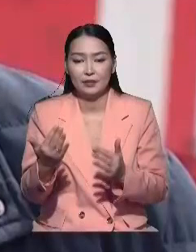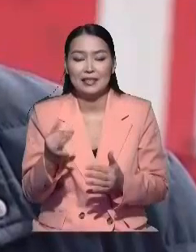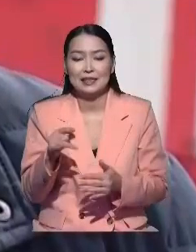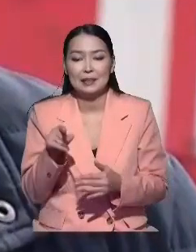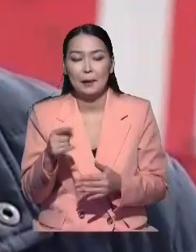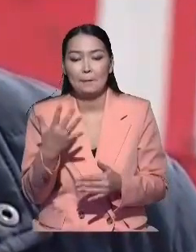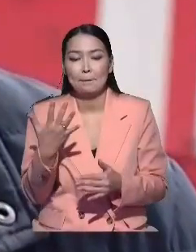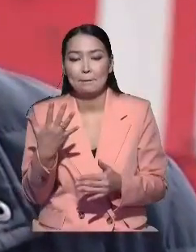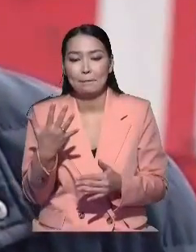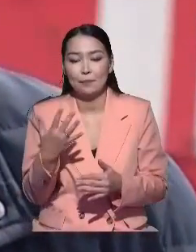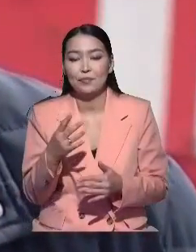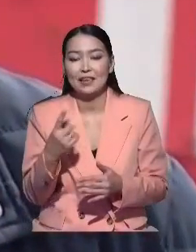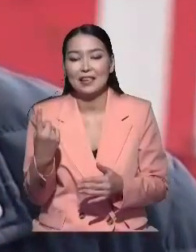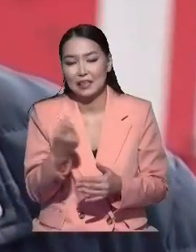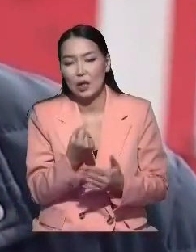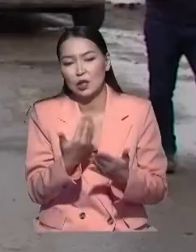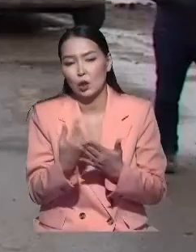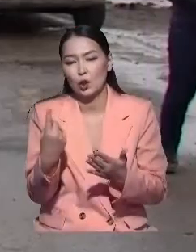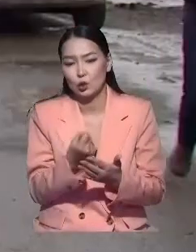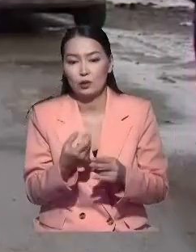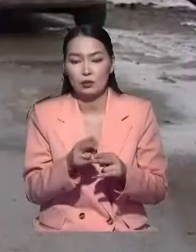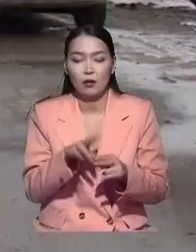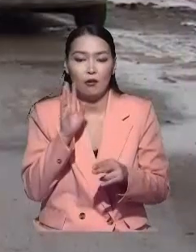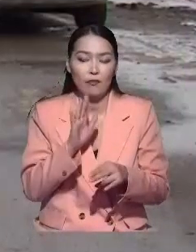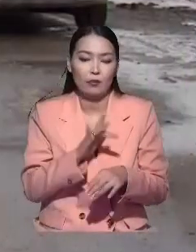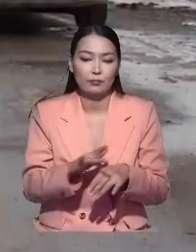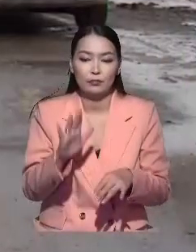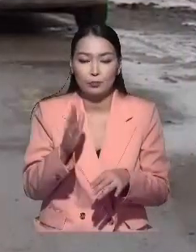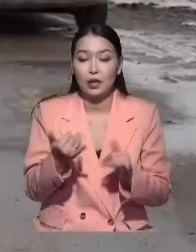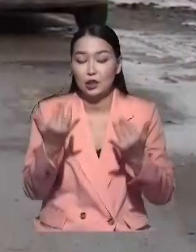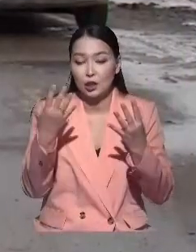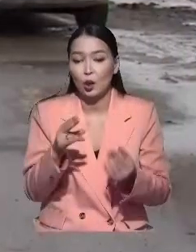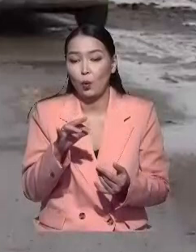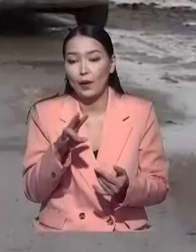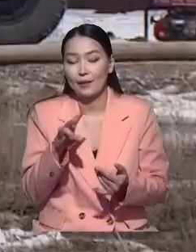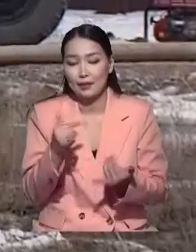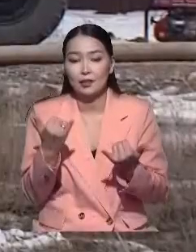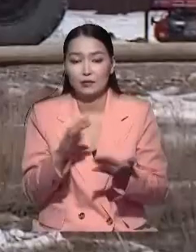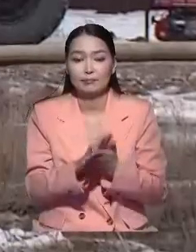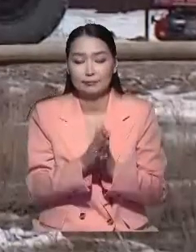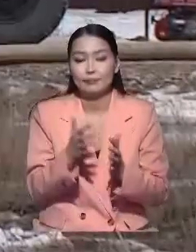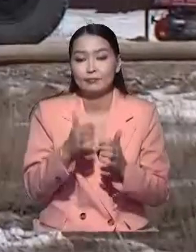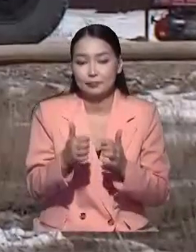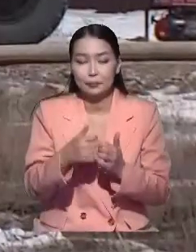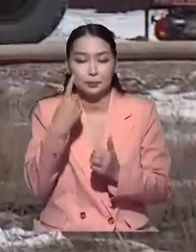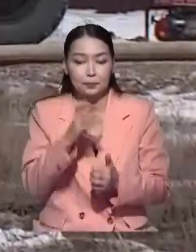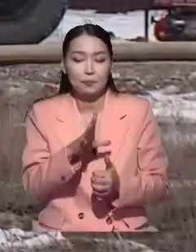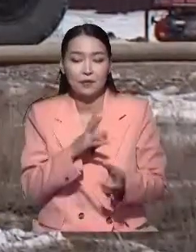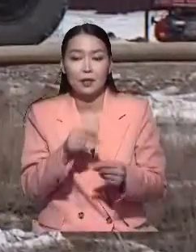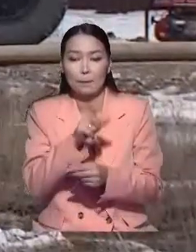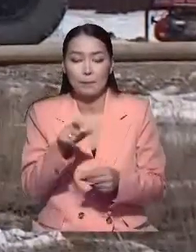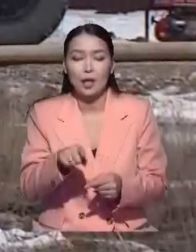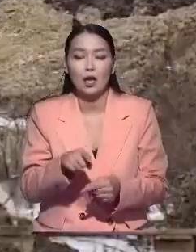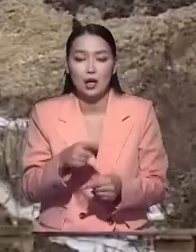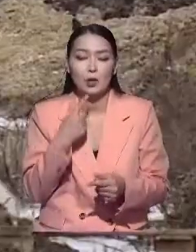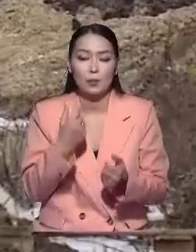ну неделю мы устранимся. По Коянды на сегодняшний день обстановка стабильная, отметили спасатели. На месте работают силы